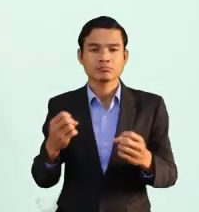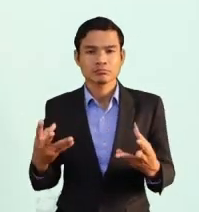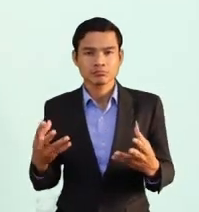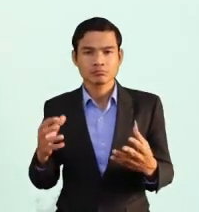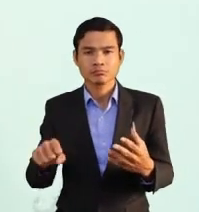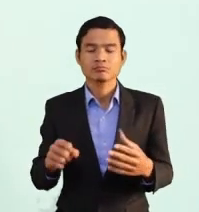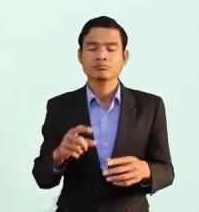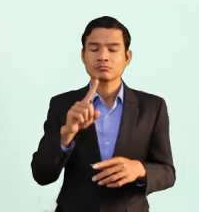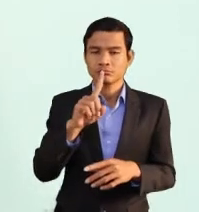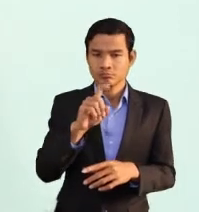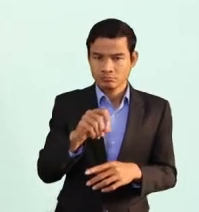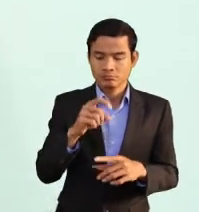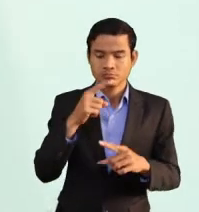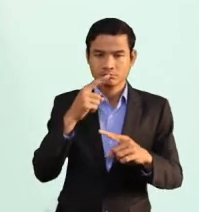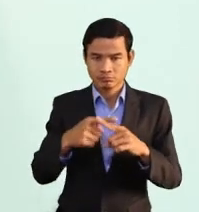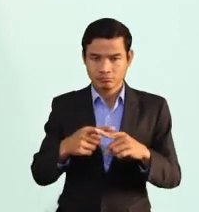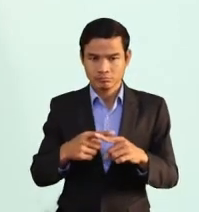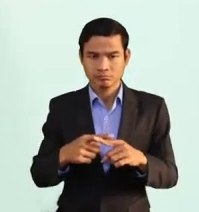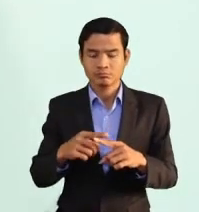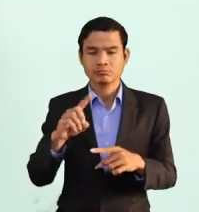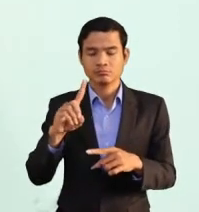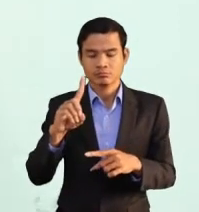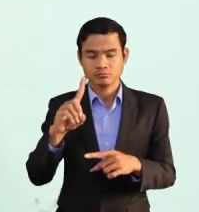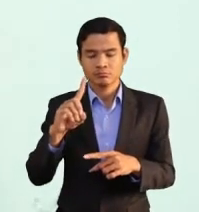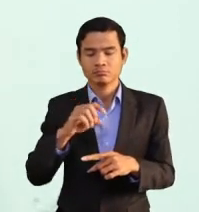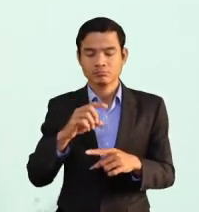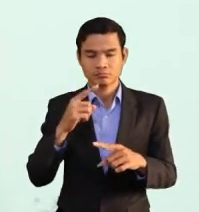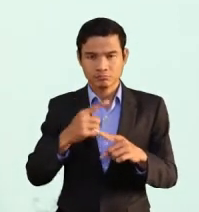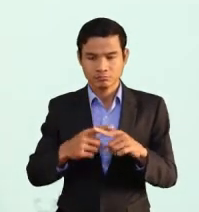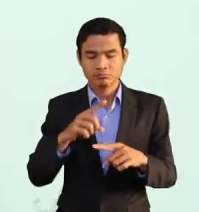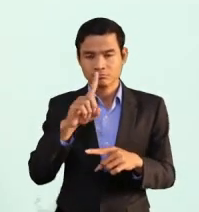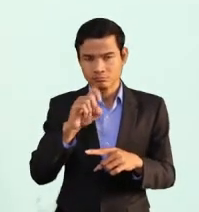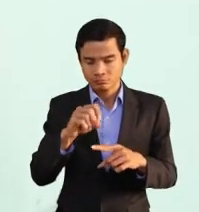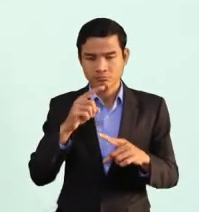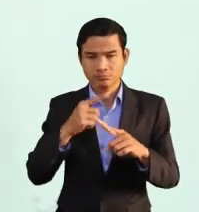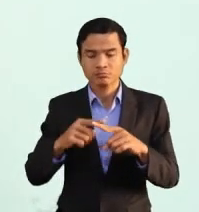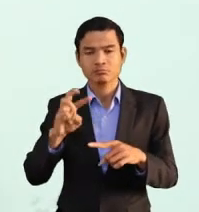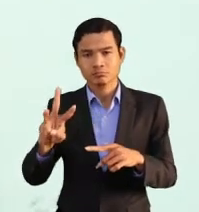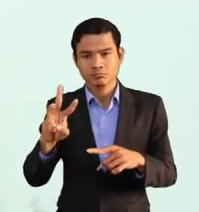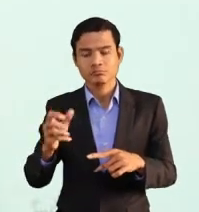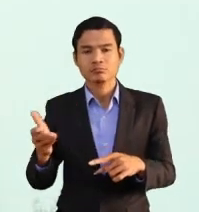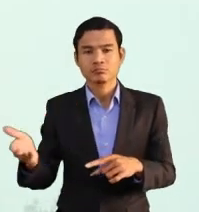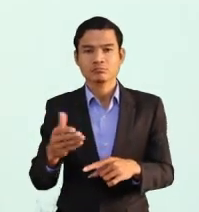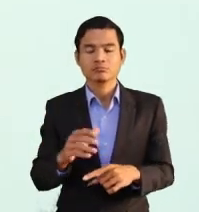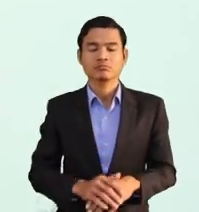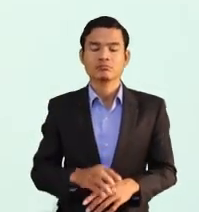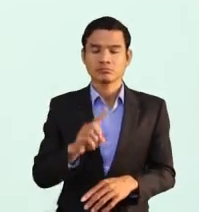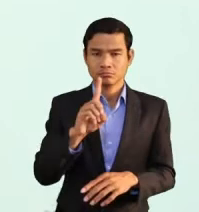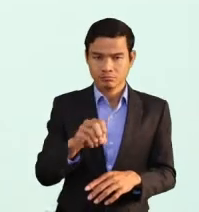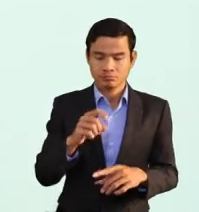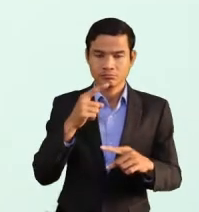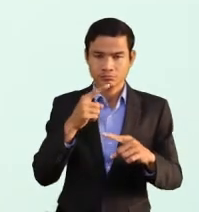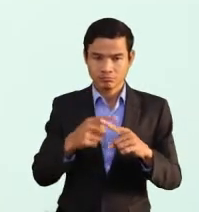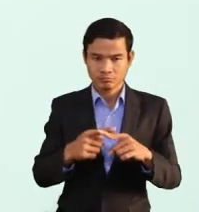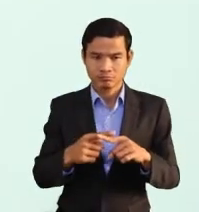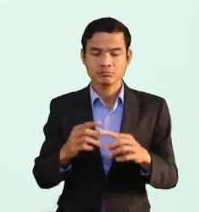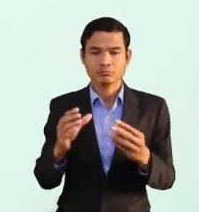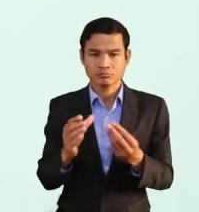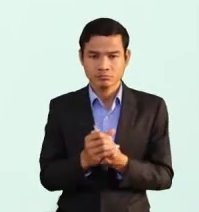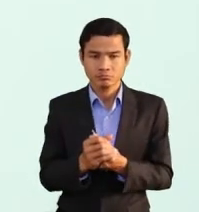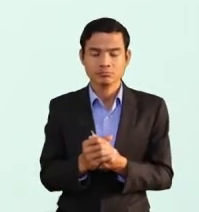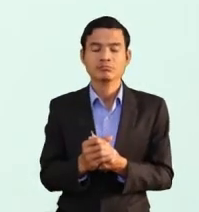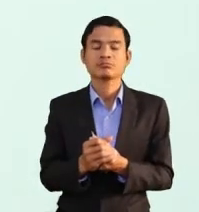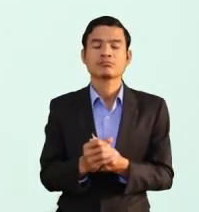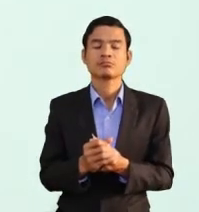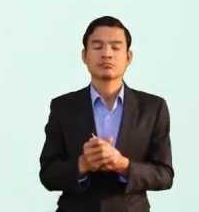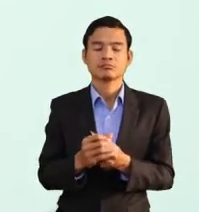dương dọc đọc côn nắng bầy số thấp đọc ban màu bì na cha đọc cứ ban màu bì chồng luôn phải đốn